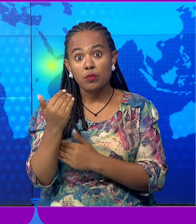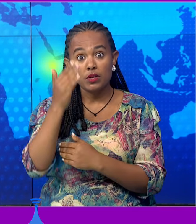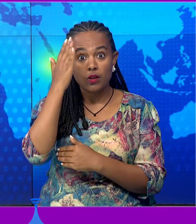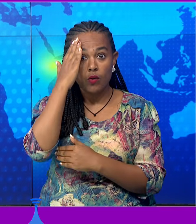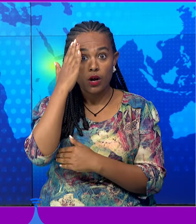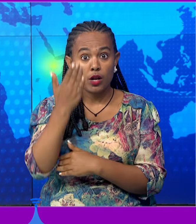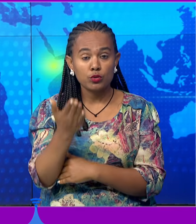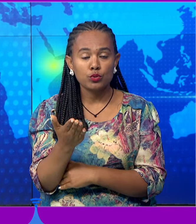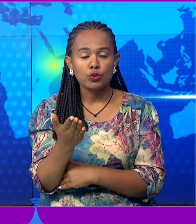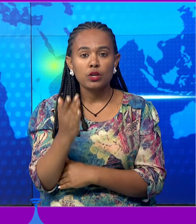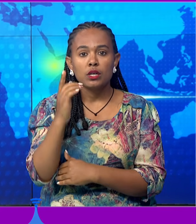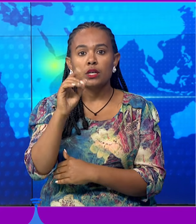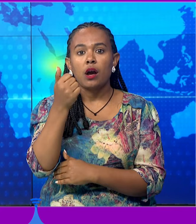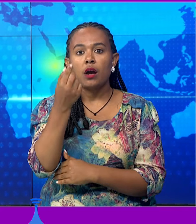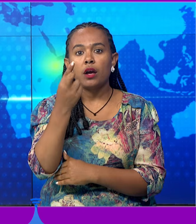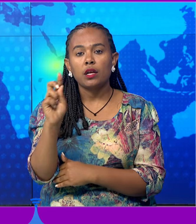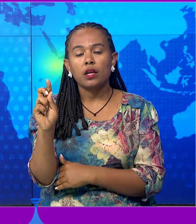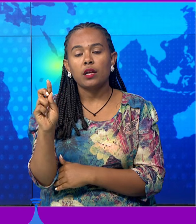ይሄን? ያቃቂው